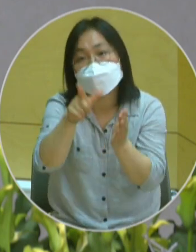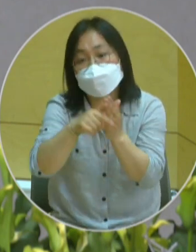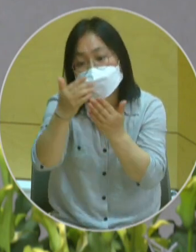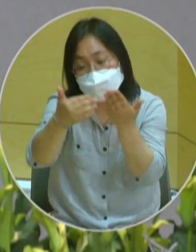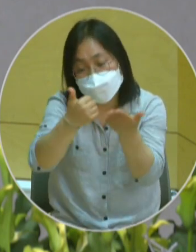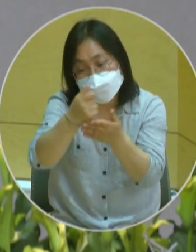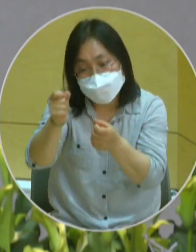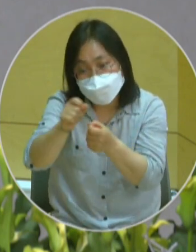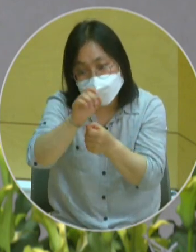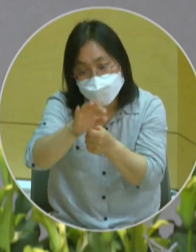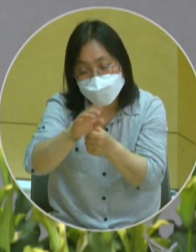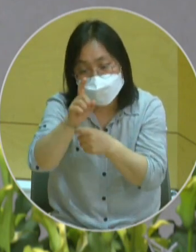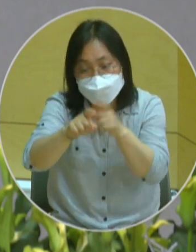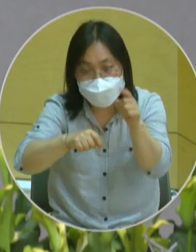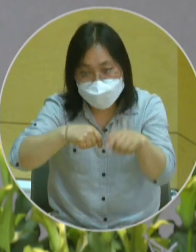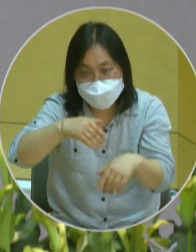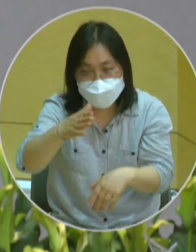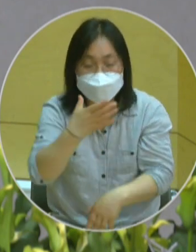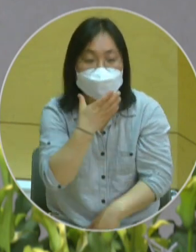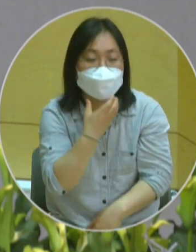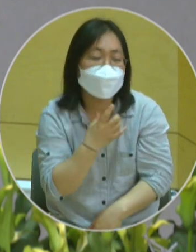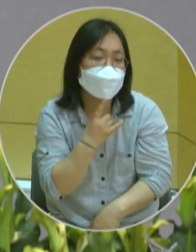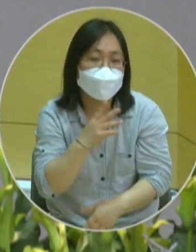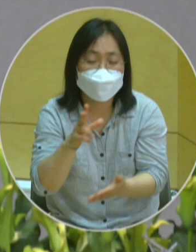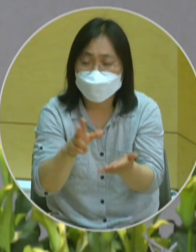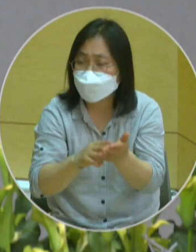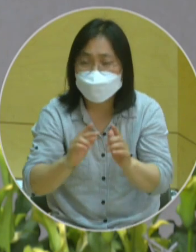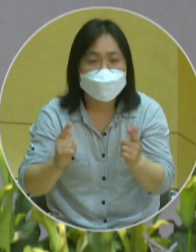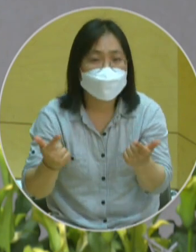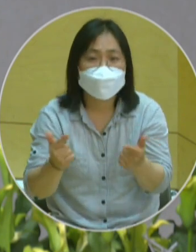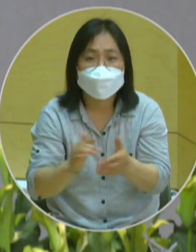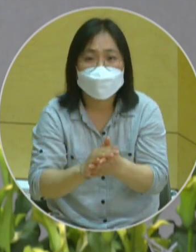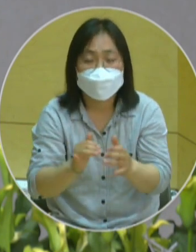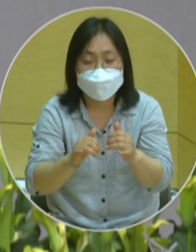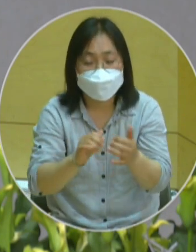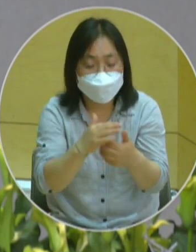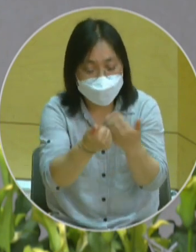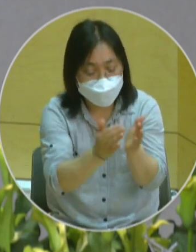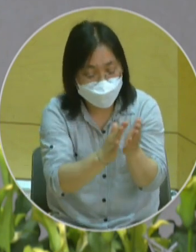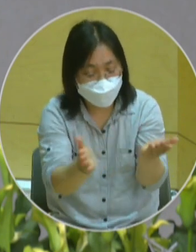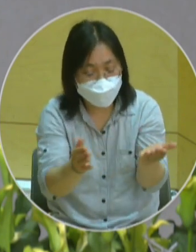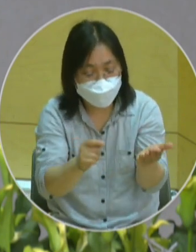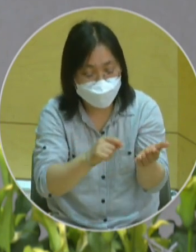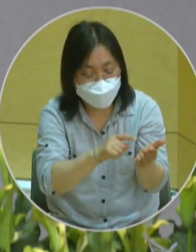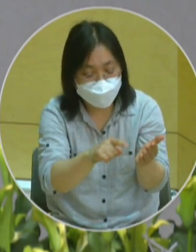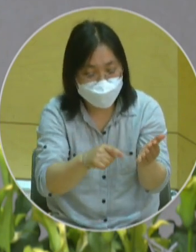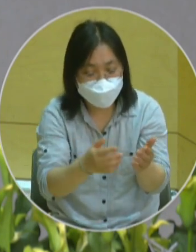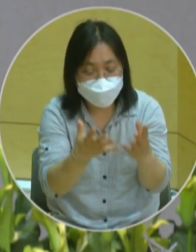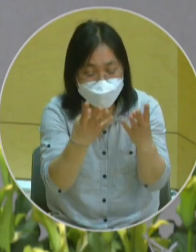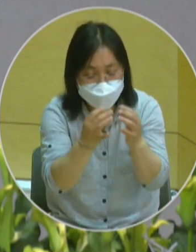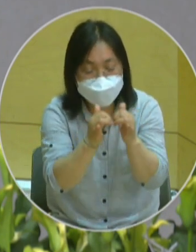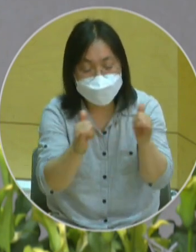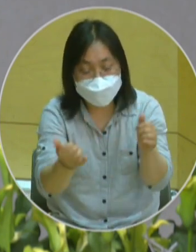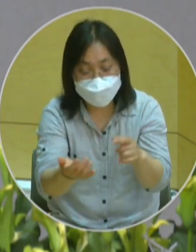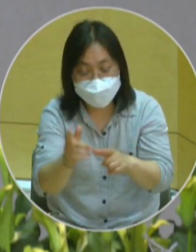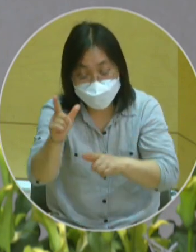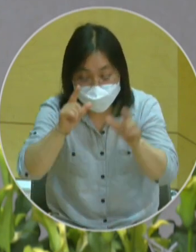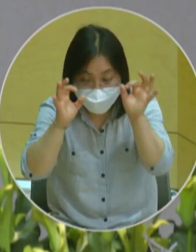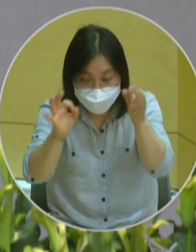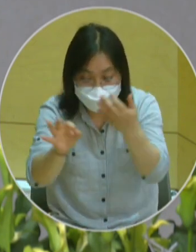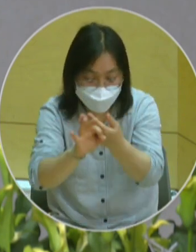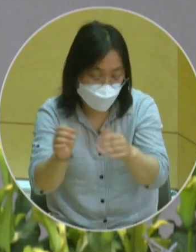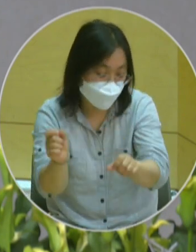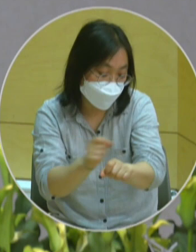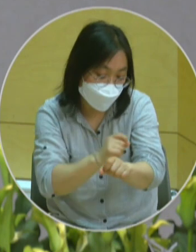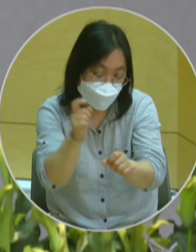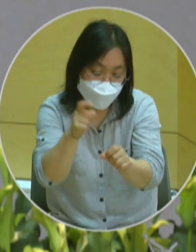앞으로 나가는 것은 단순히 아브라함만 그런 것이 아니라 성경에 나오는 모든 사람들이 기도하는 모습을 찾아볼 때 특별한 목적이 있을